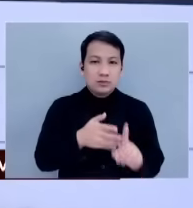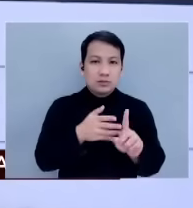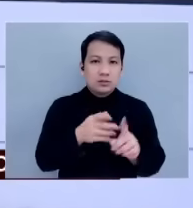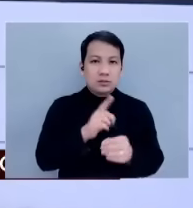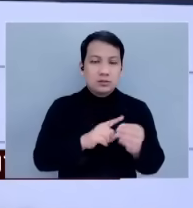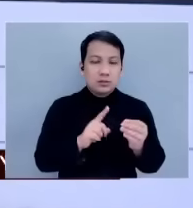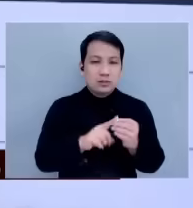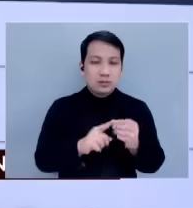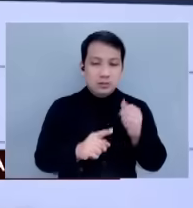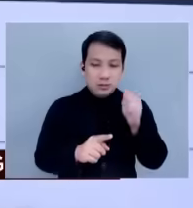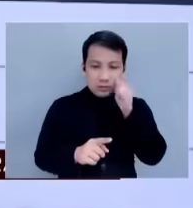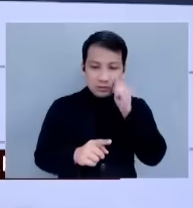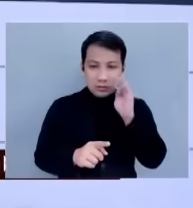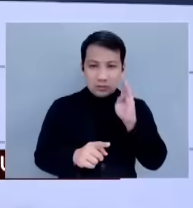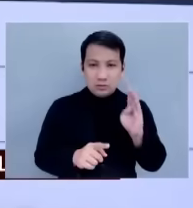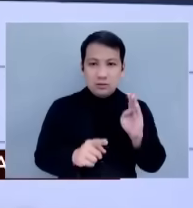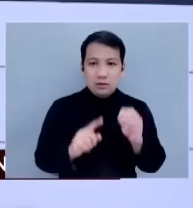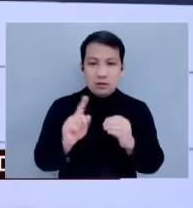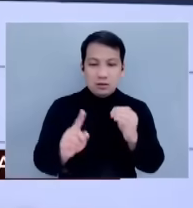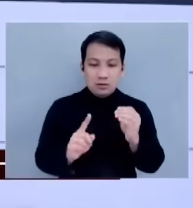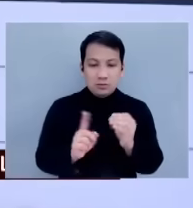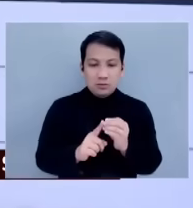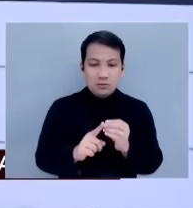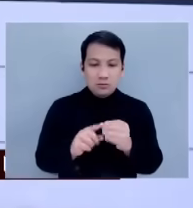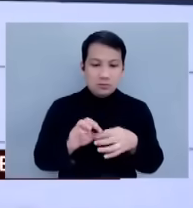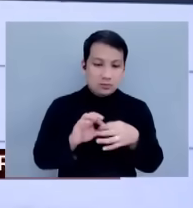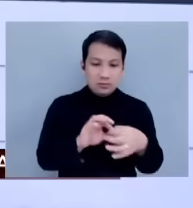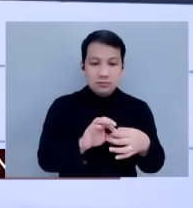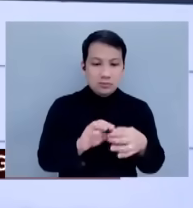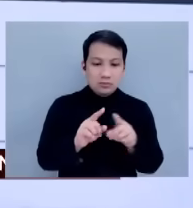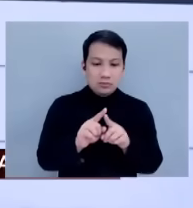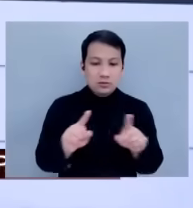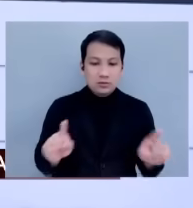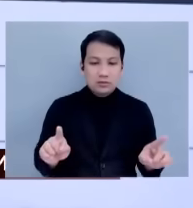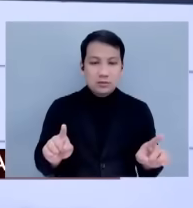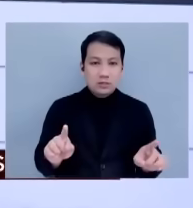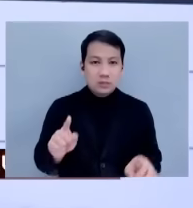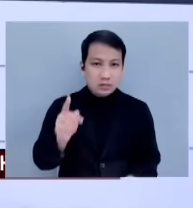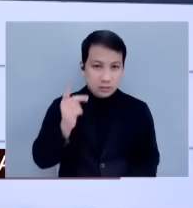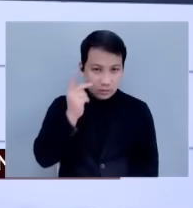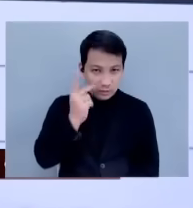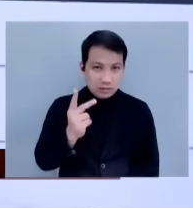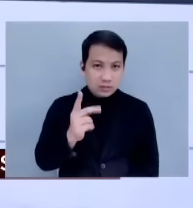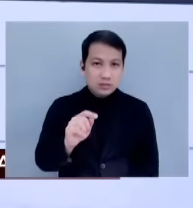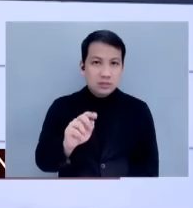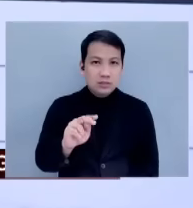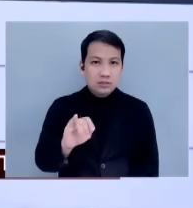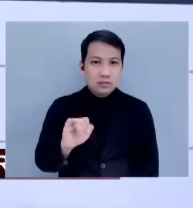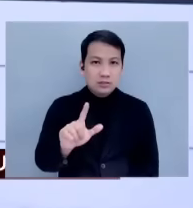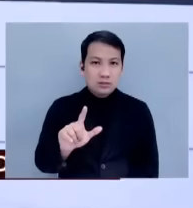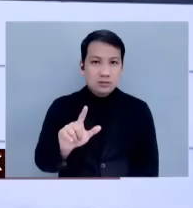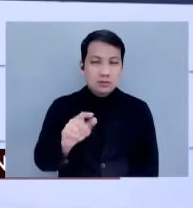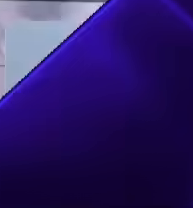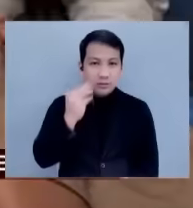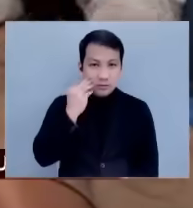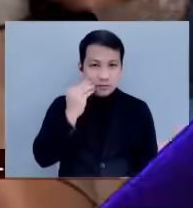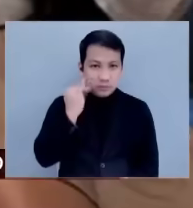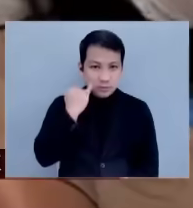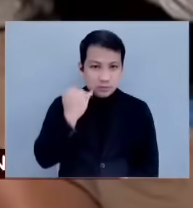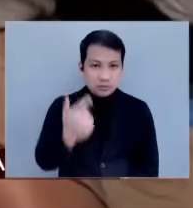Andrea Brillantes matapos madawit sa hiwalayang Katniel. Nasa frontline ng balitang yan, si MJ Marfori.